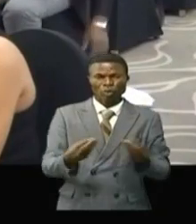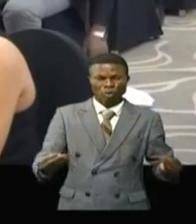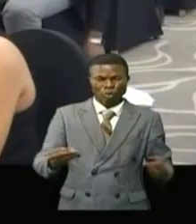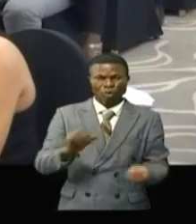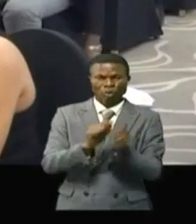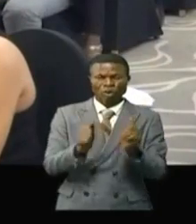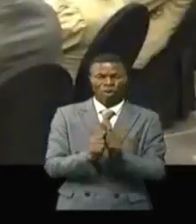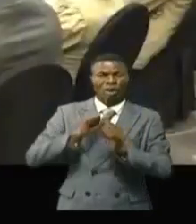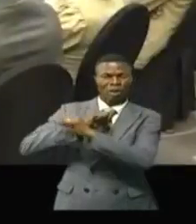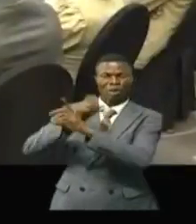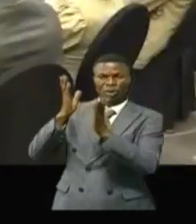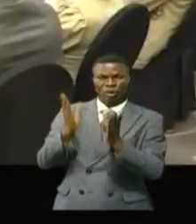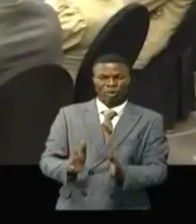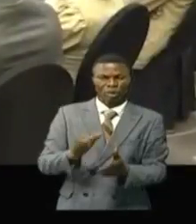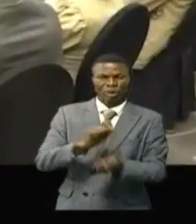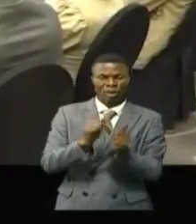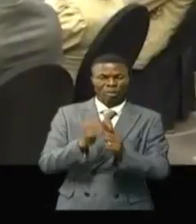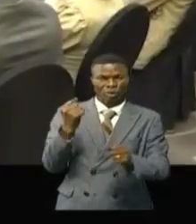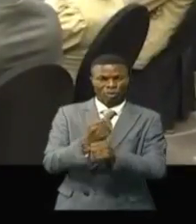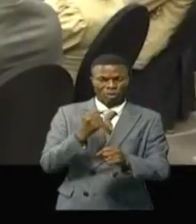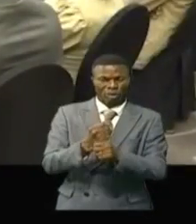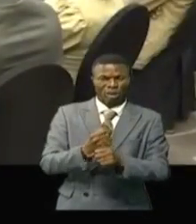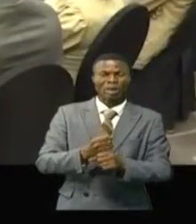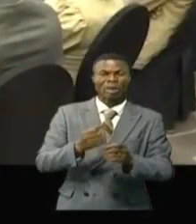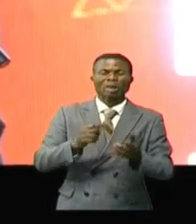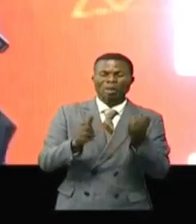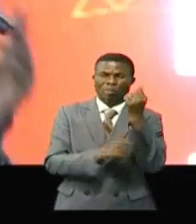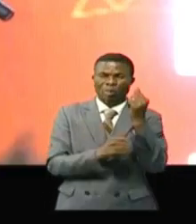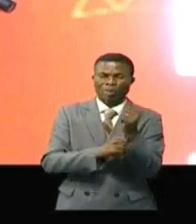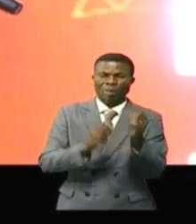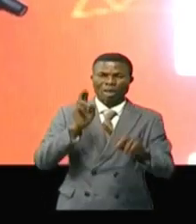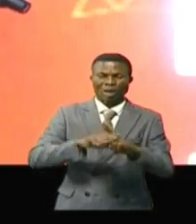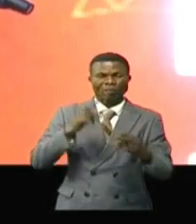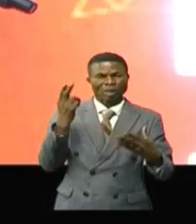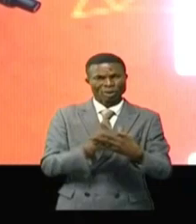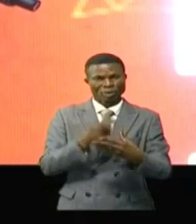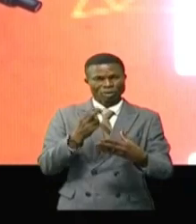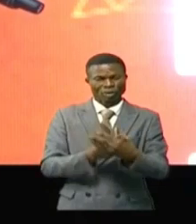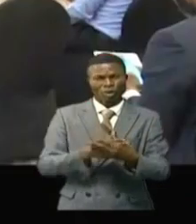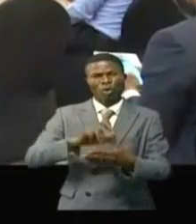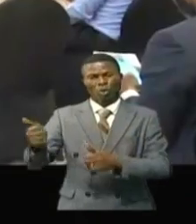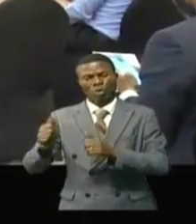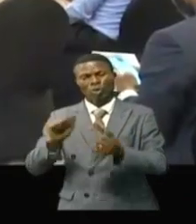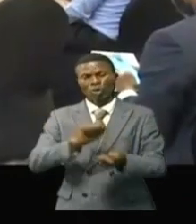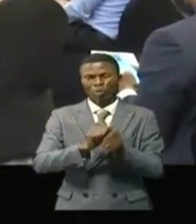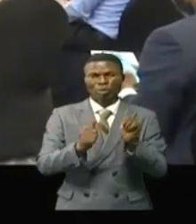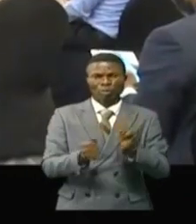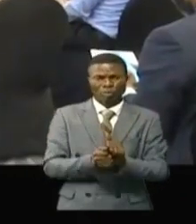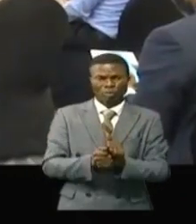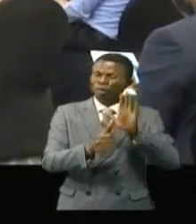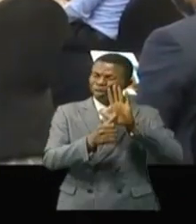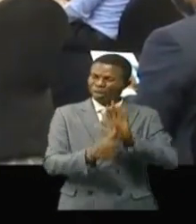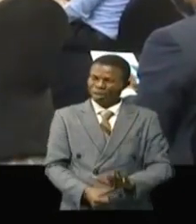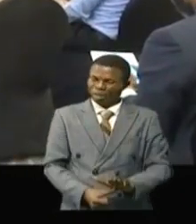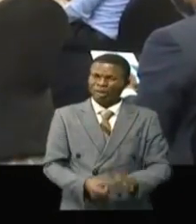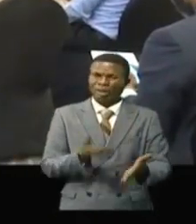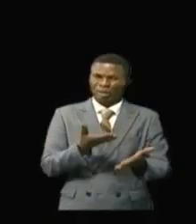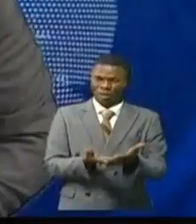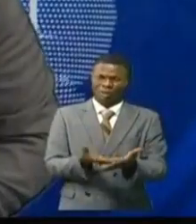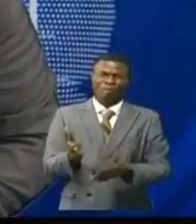du syndicat dans la carrière d'un employé, personnes vivant avec handicap et autres facteurs discriminatoires.